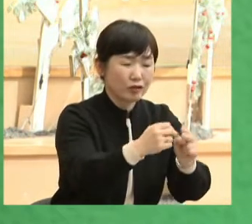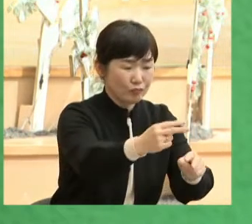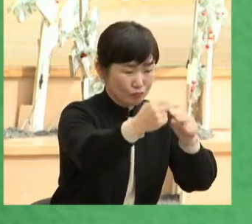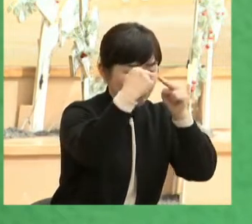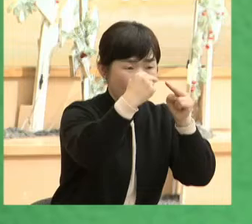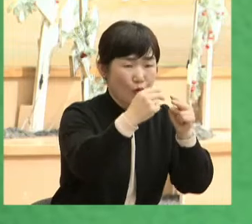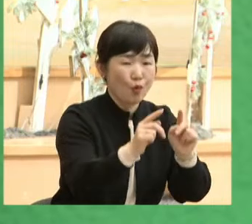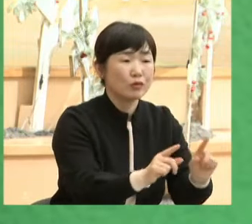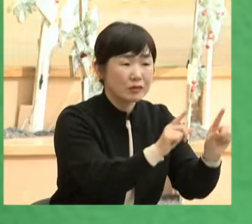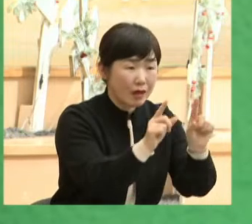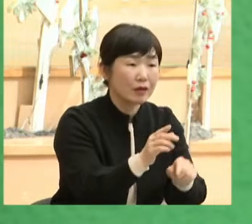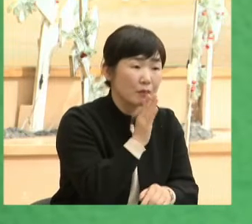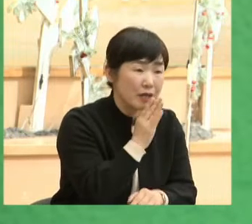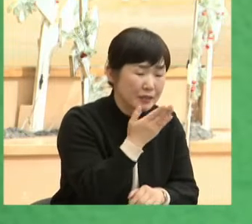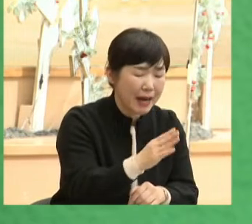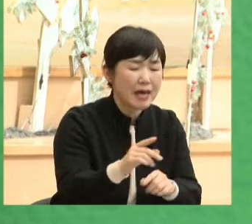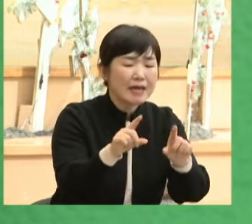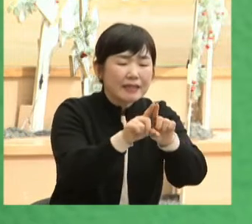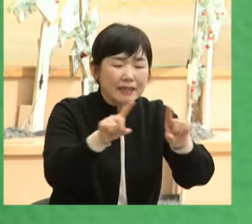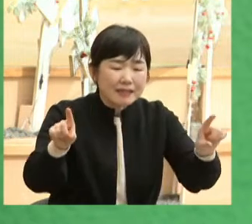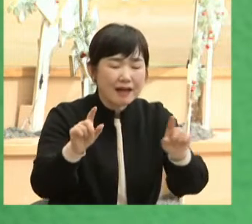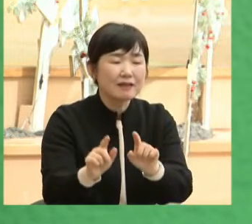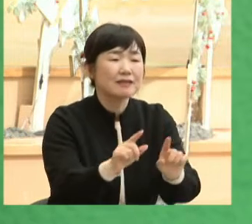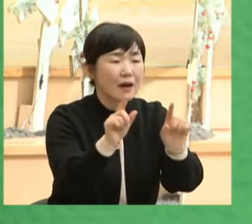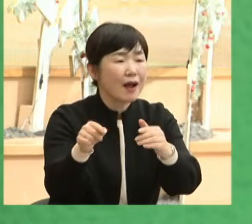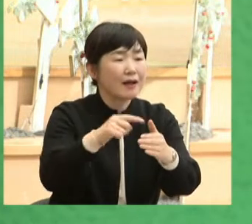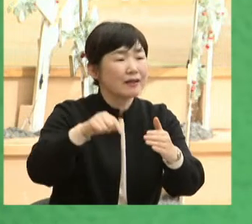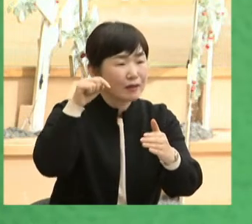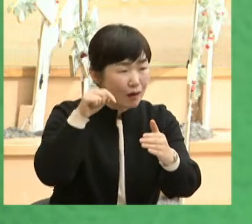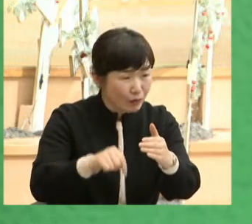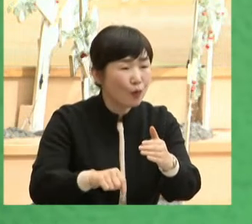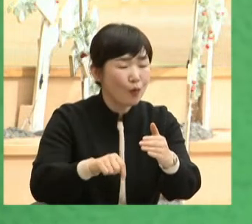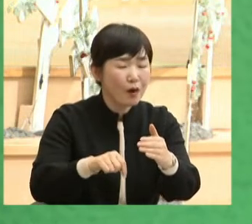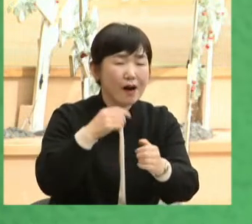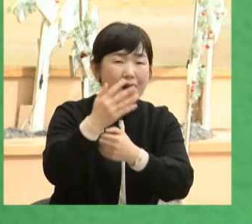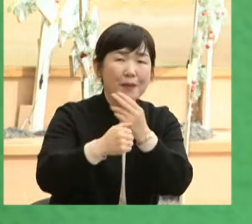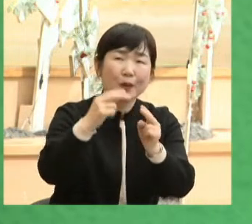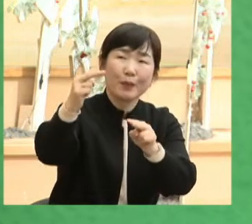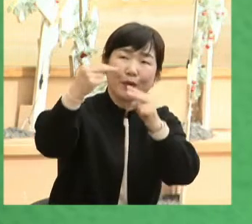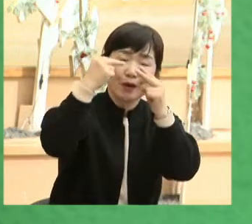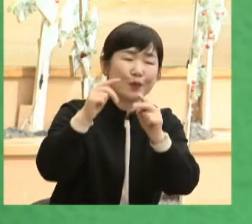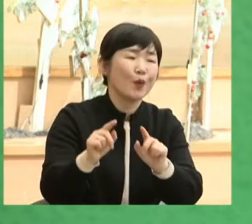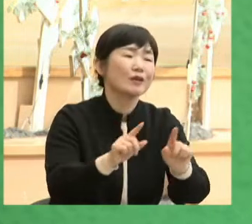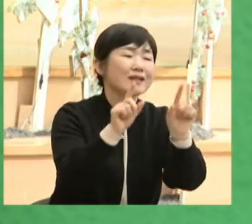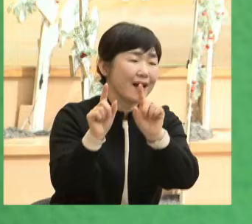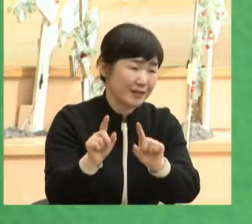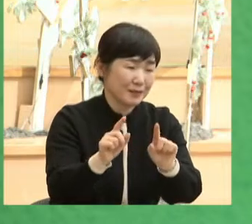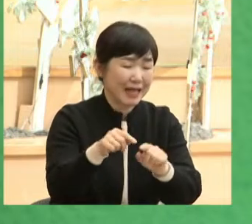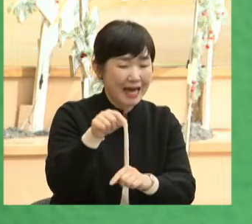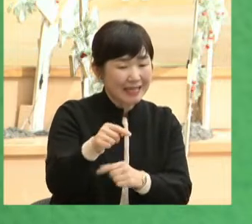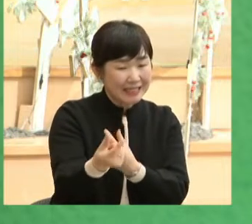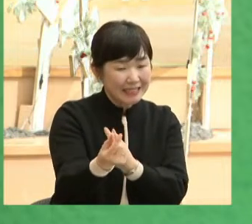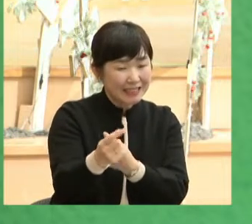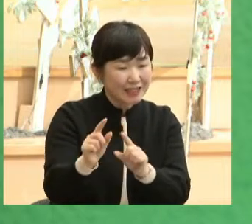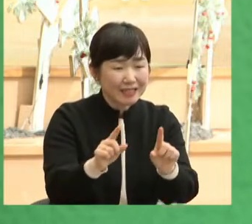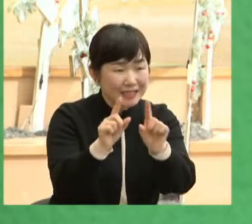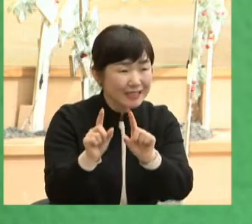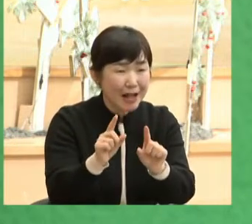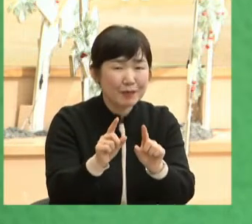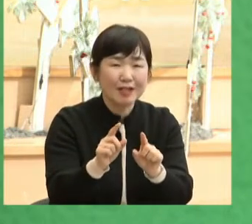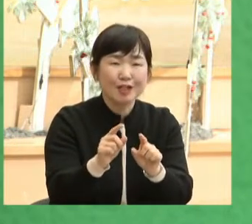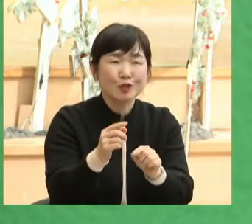앞에서입니다 많은 일상의 삶에서도 하나님 앞에서 이런 삶을 뭐라고 말해 줘 조금